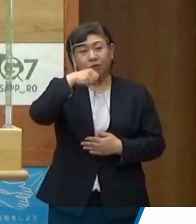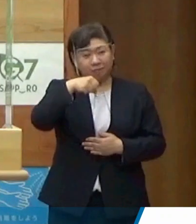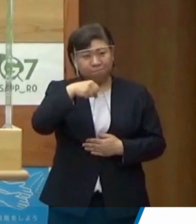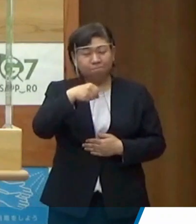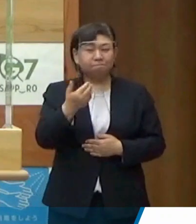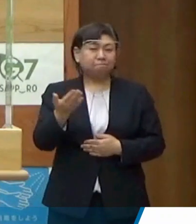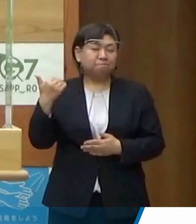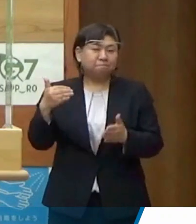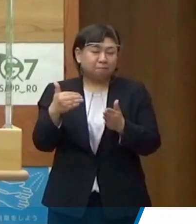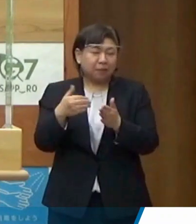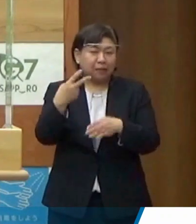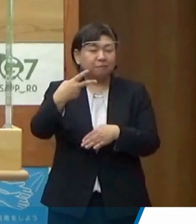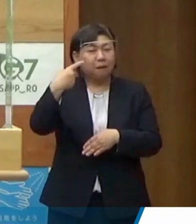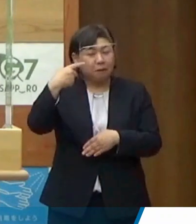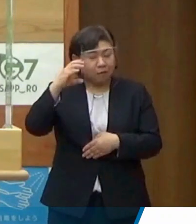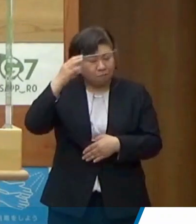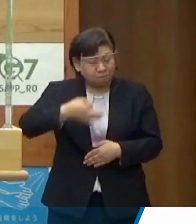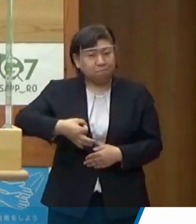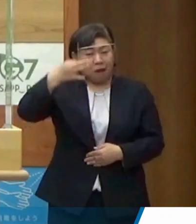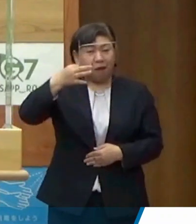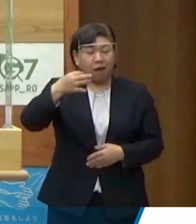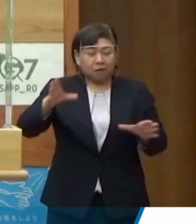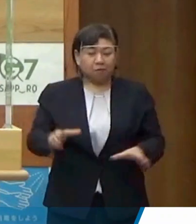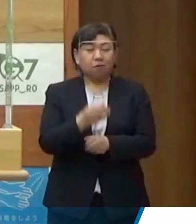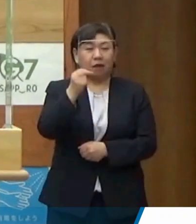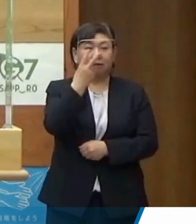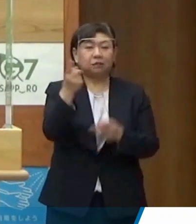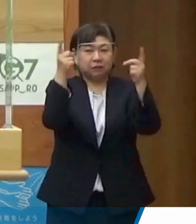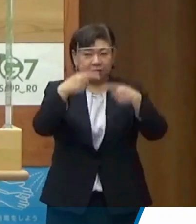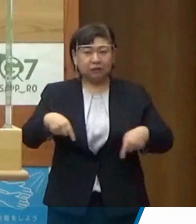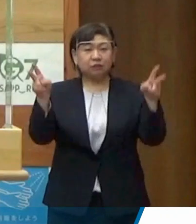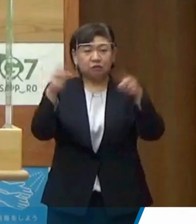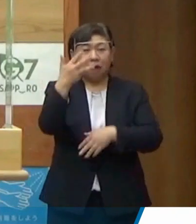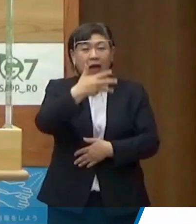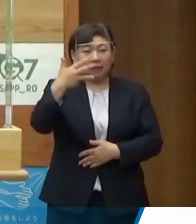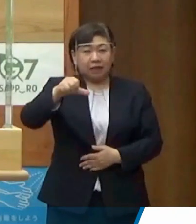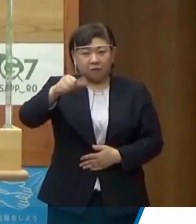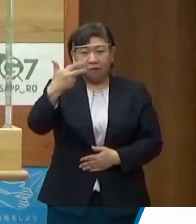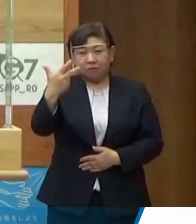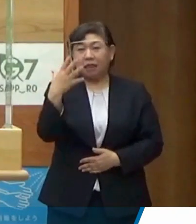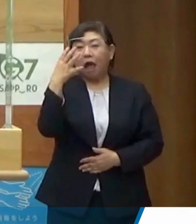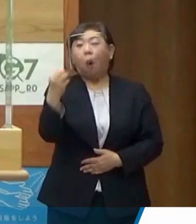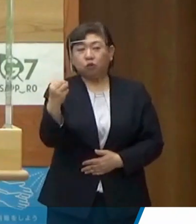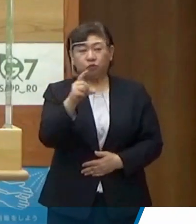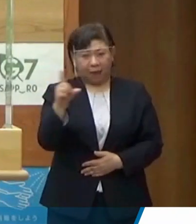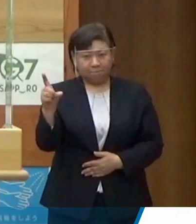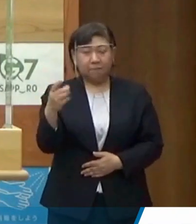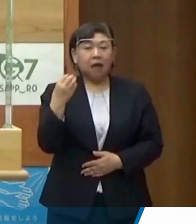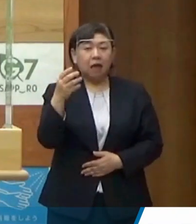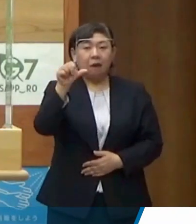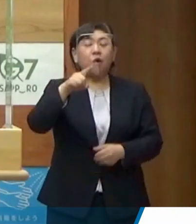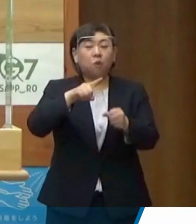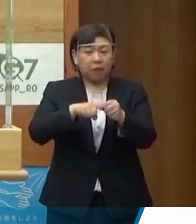過去2番目の規模となります総額2兆8507億円の令和5年度